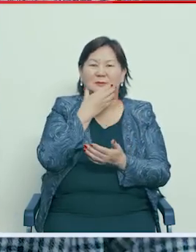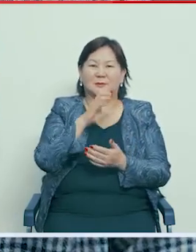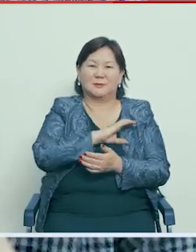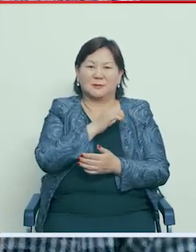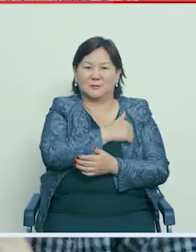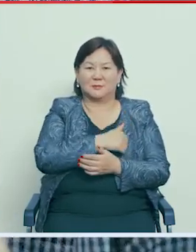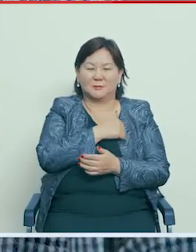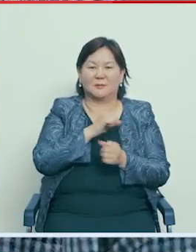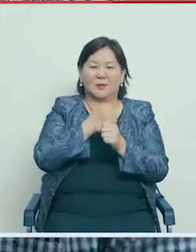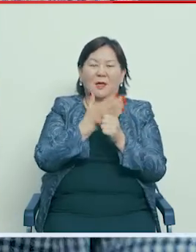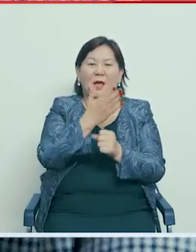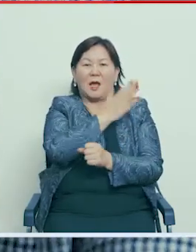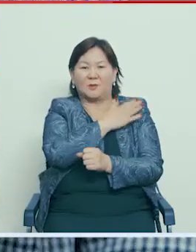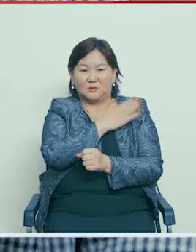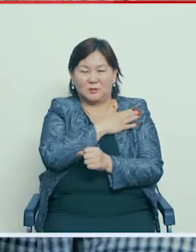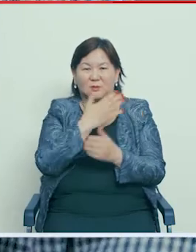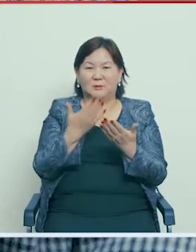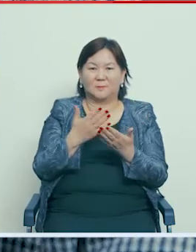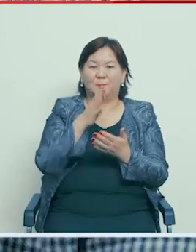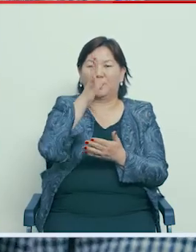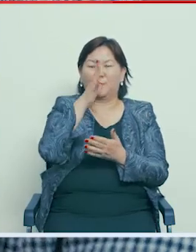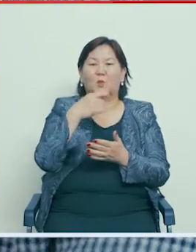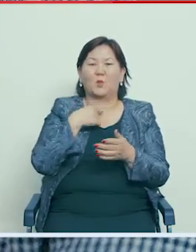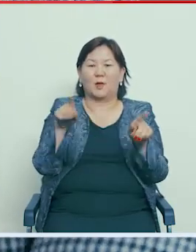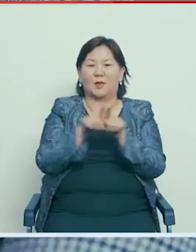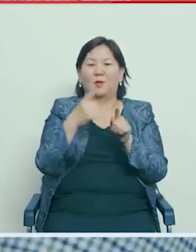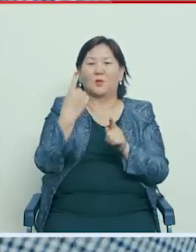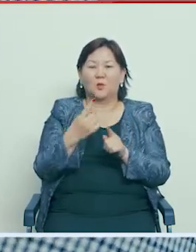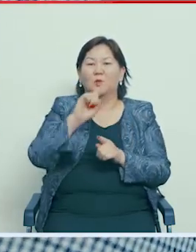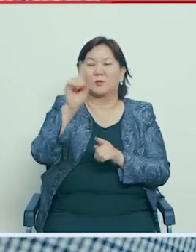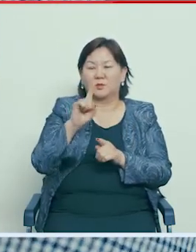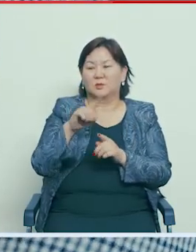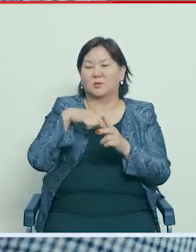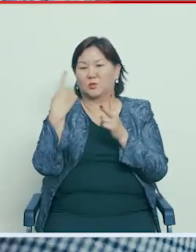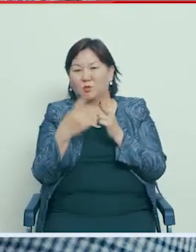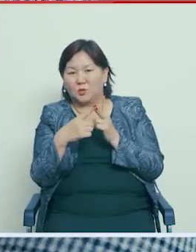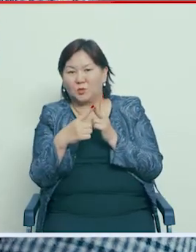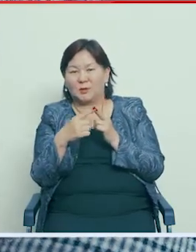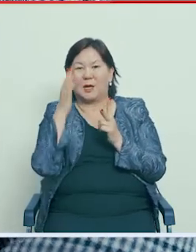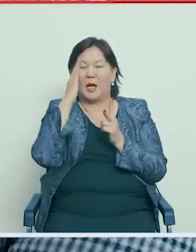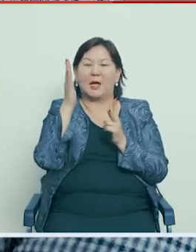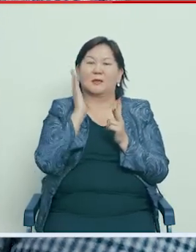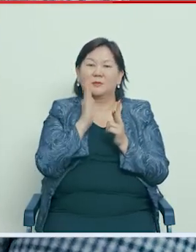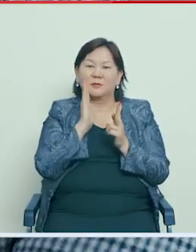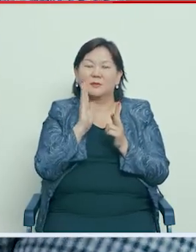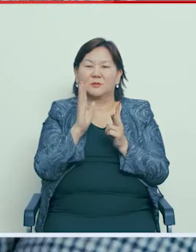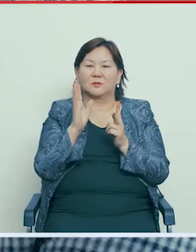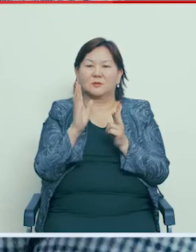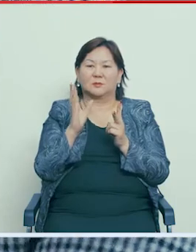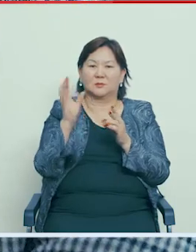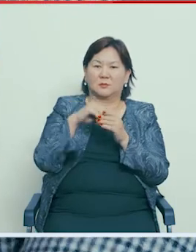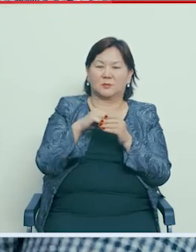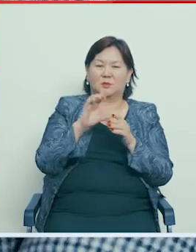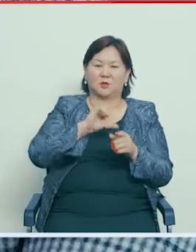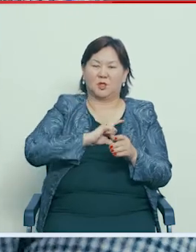одоо тэдний хариуцлагагүй баг бид нар дуу нэгтэйгээр хүлэн зөвшөөрсөн. А гэтэл нөгөө талаасаа бас эцэг эхчүүд гэр бүл маань бас тэр болгон